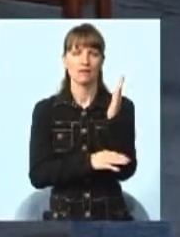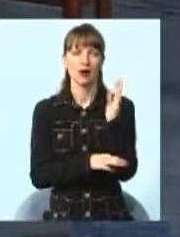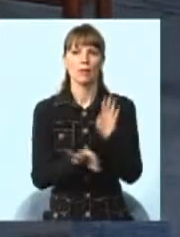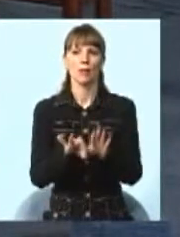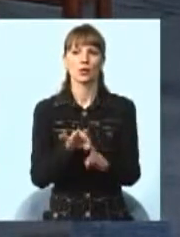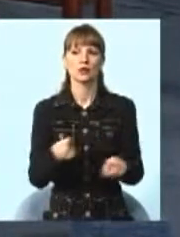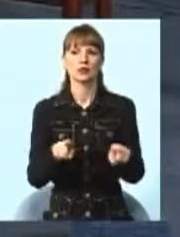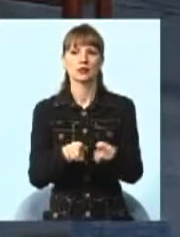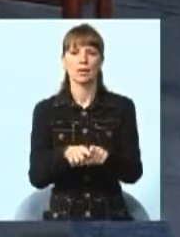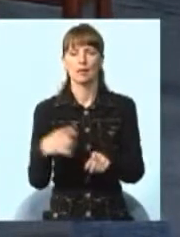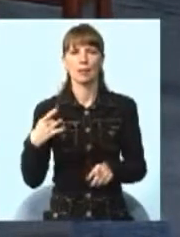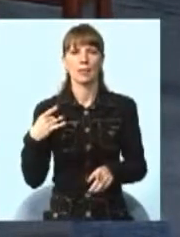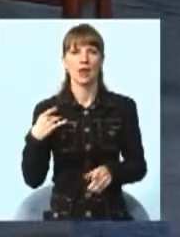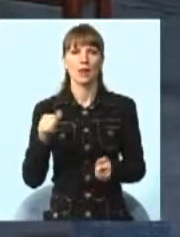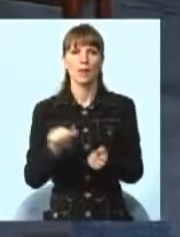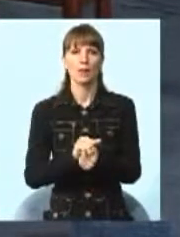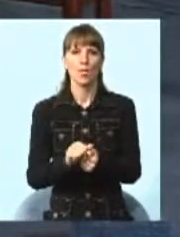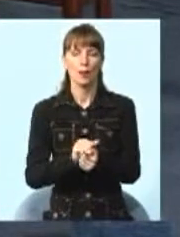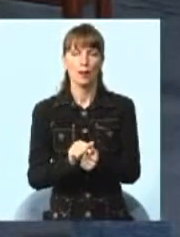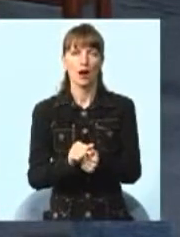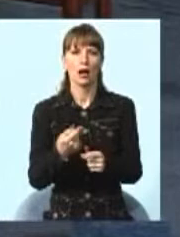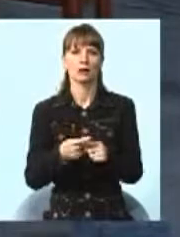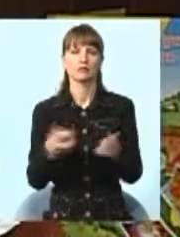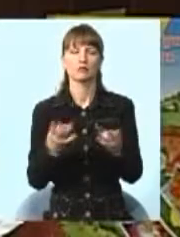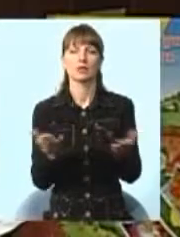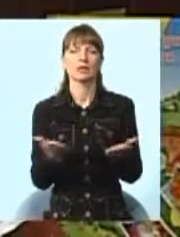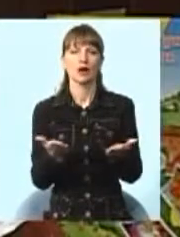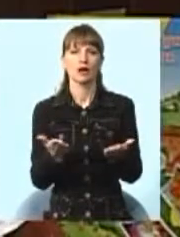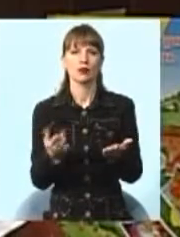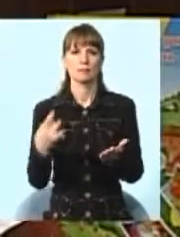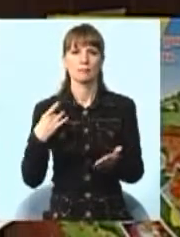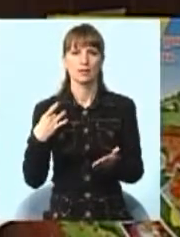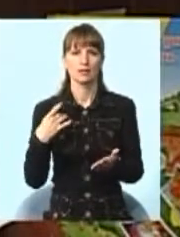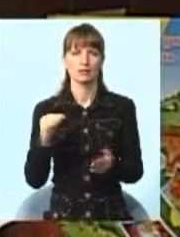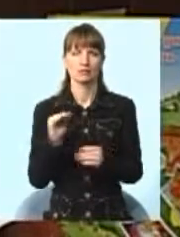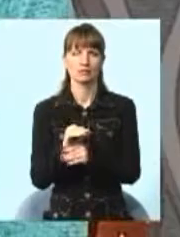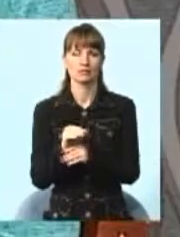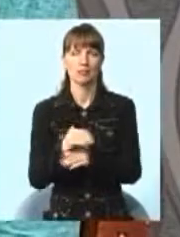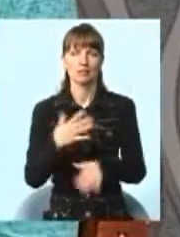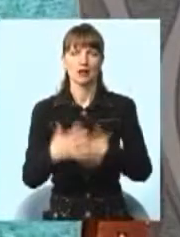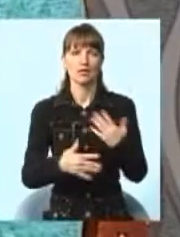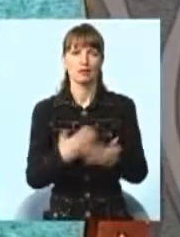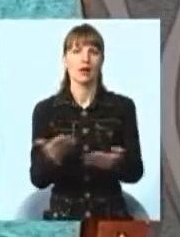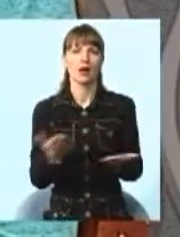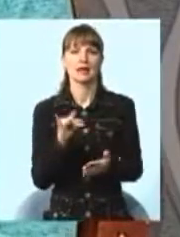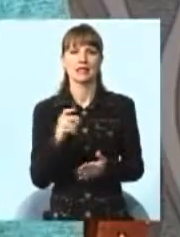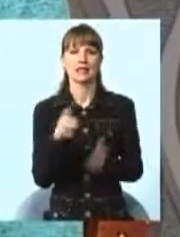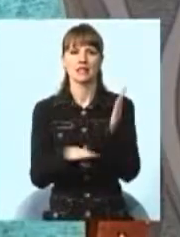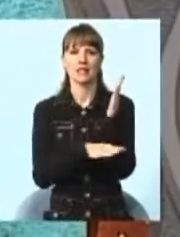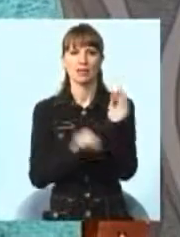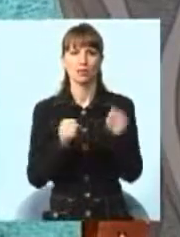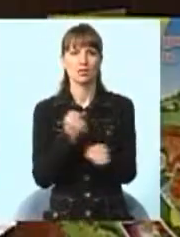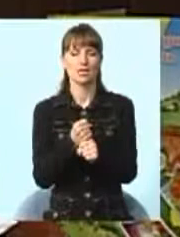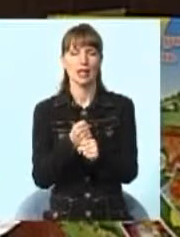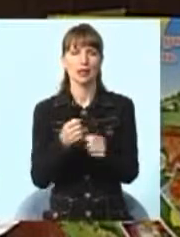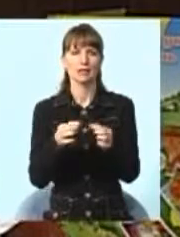виходить отака от білосніжні такі аркуші паперу? Це ж треба якось його відбілювати, його перемішувати. І взагалі, як з дерева можна зробити